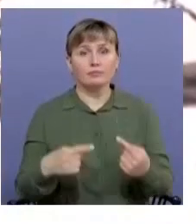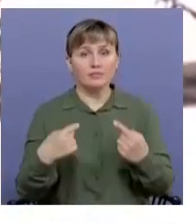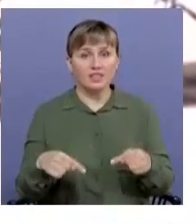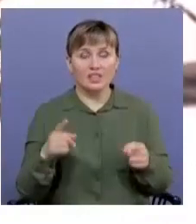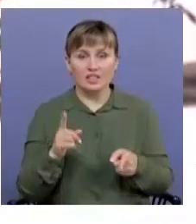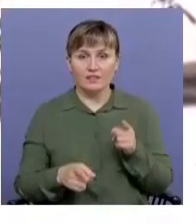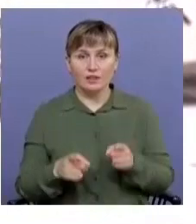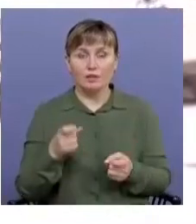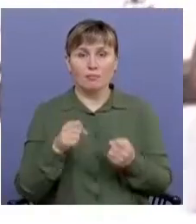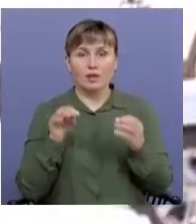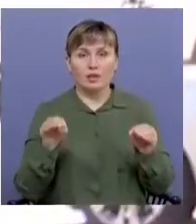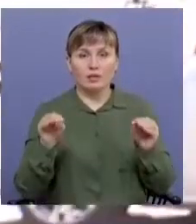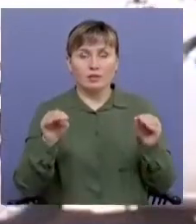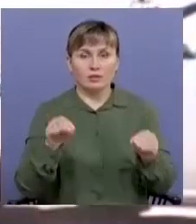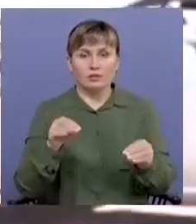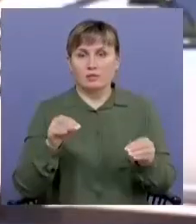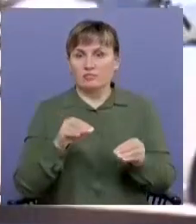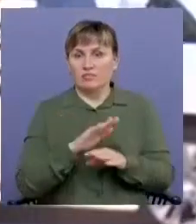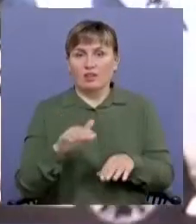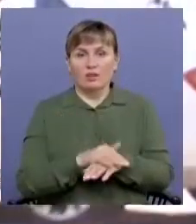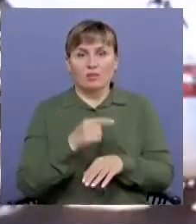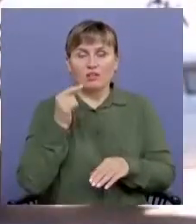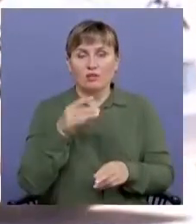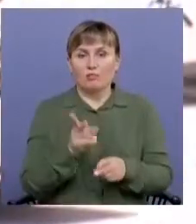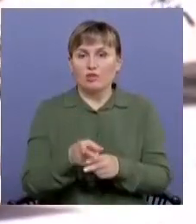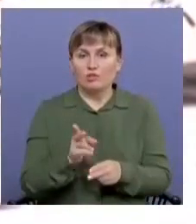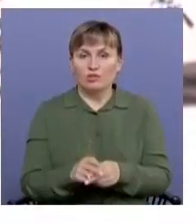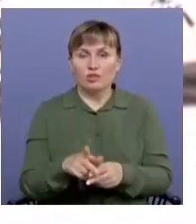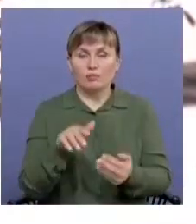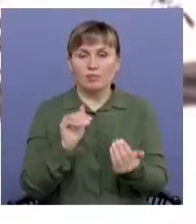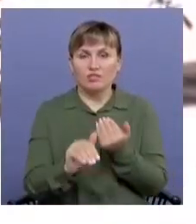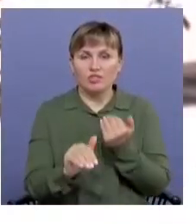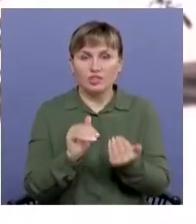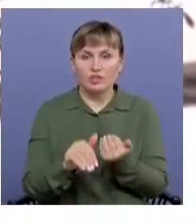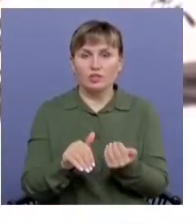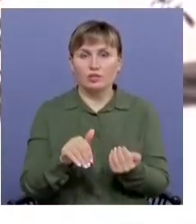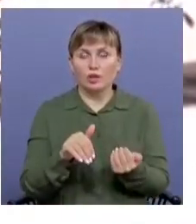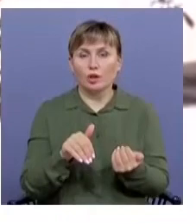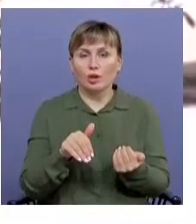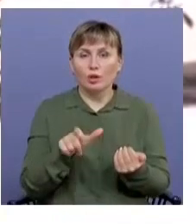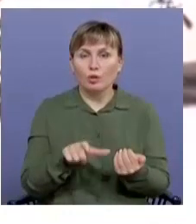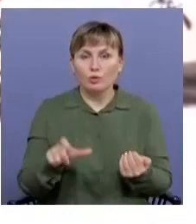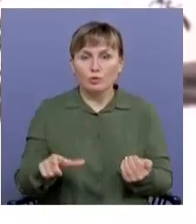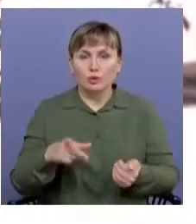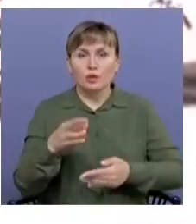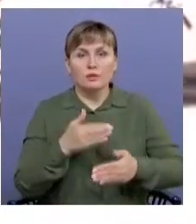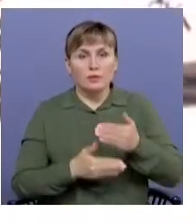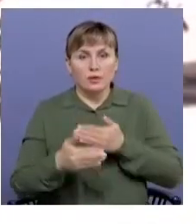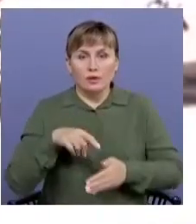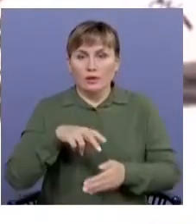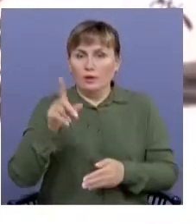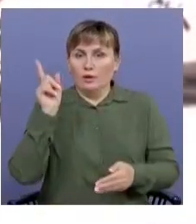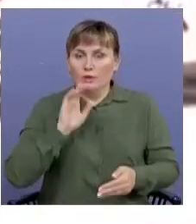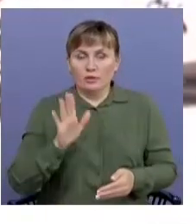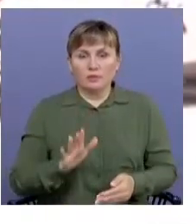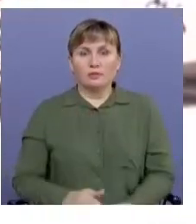у нас паркуют недобросовестно, я бы сказал, и мешают тем самым передвижению людей с ограниченными возможностями и также людей с